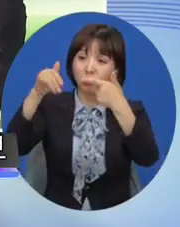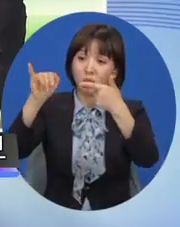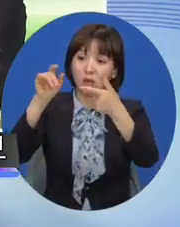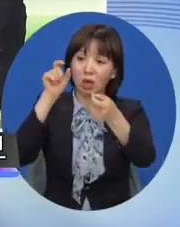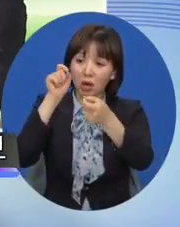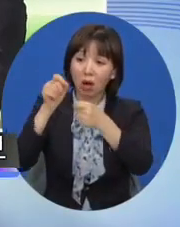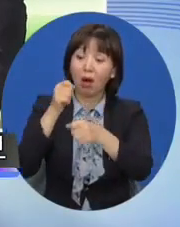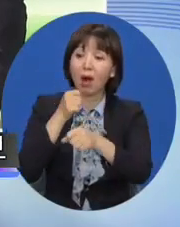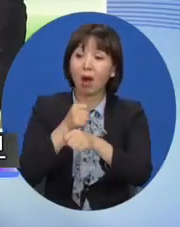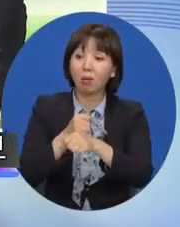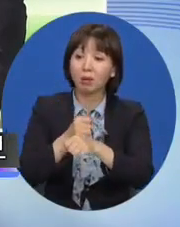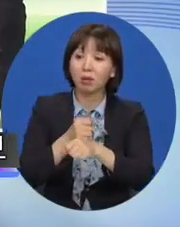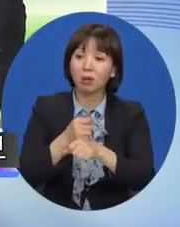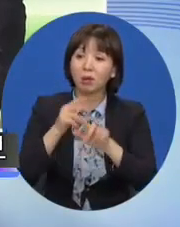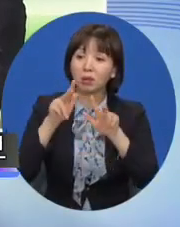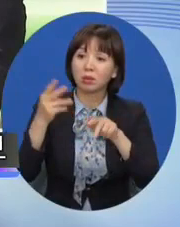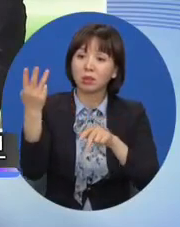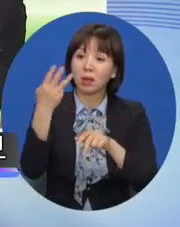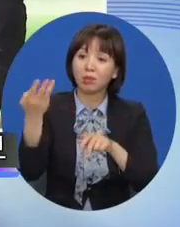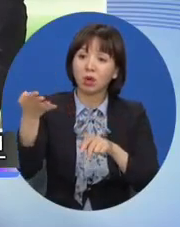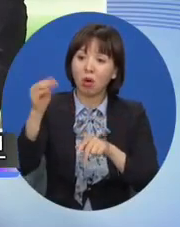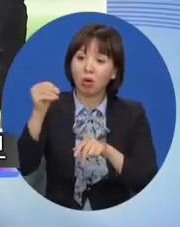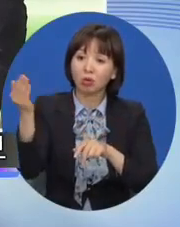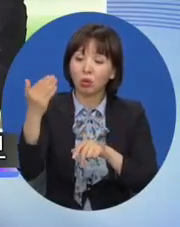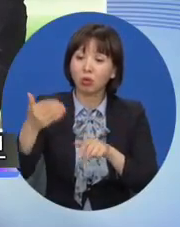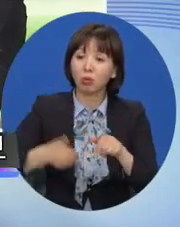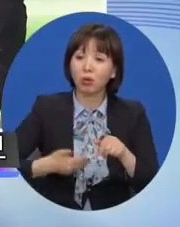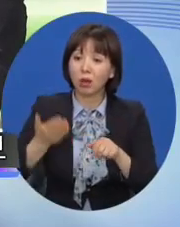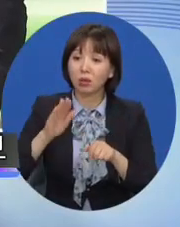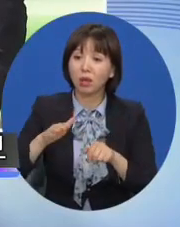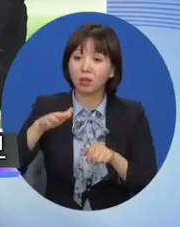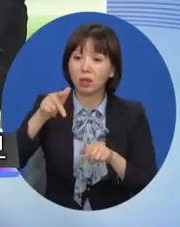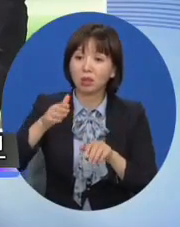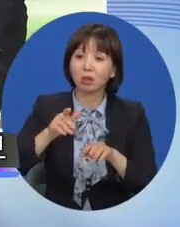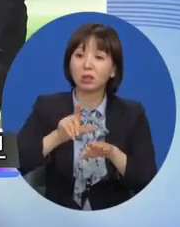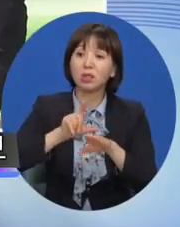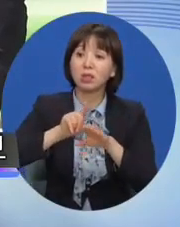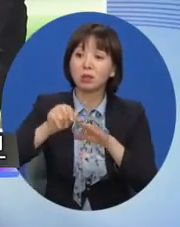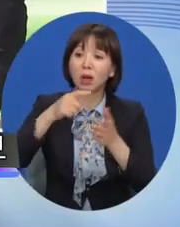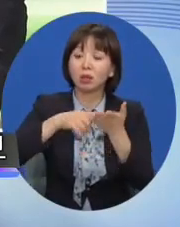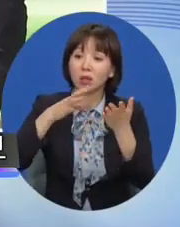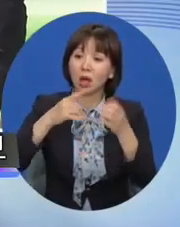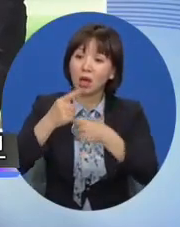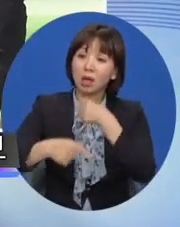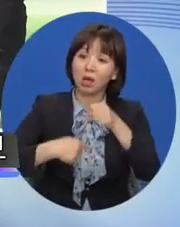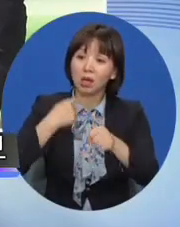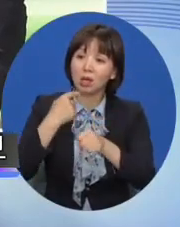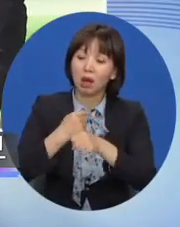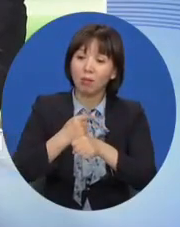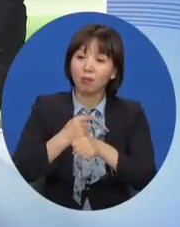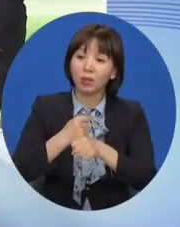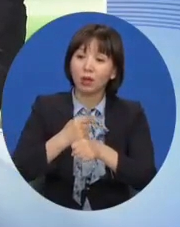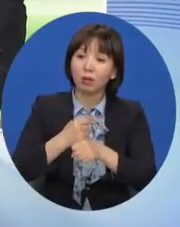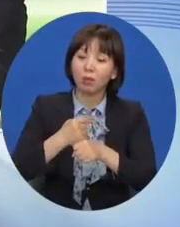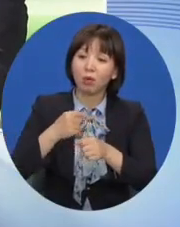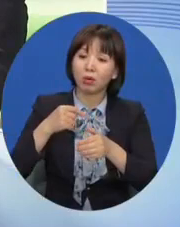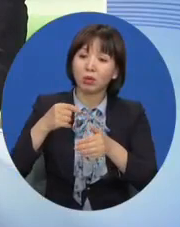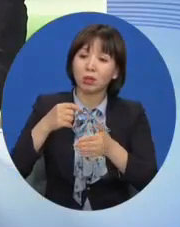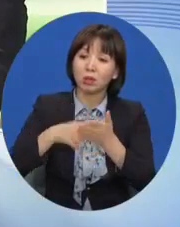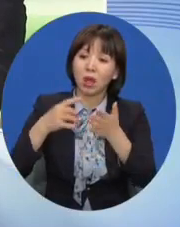해야 할 일이 있는데 약 3천억 정도가 들어가야 되는데 우리 제천의 지방세수가 연간 세외수입 세수